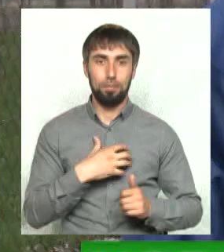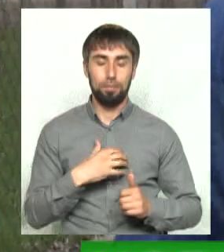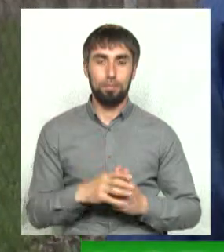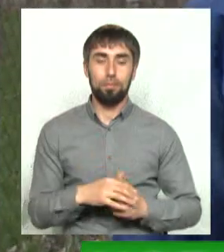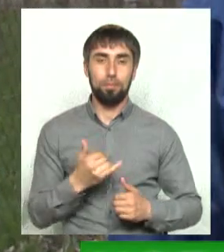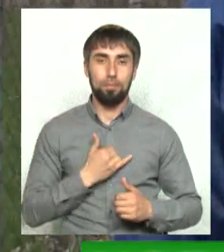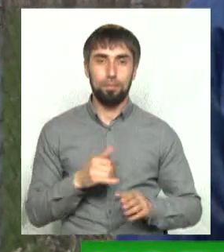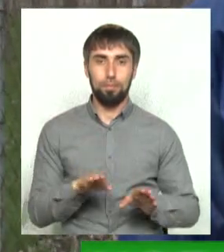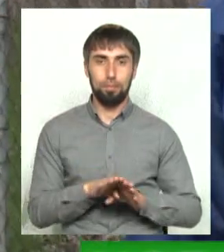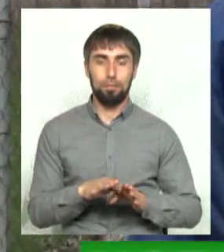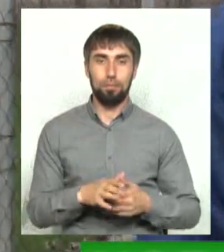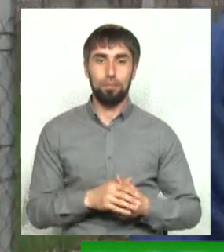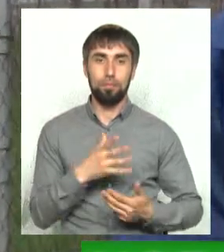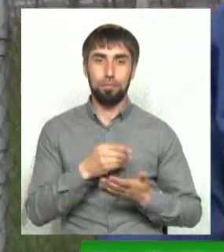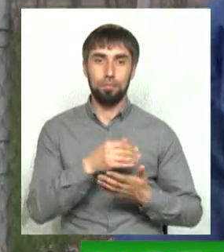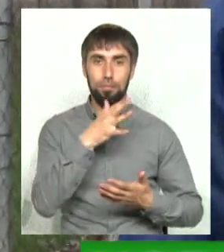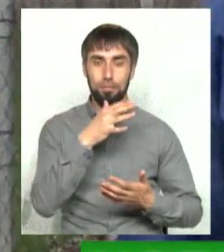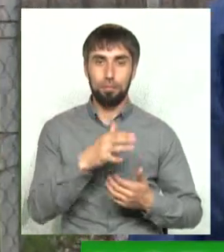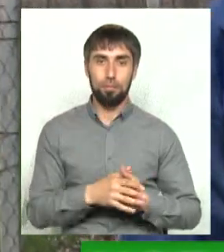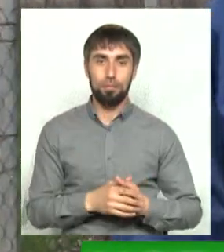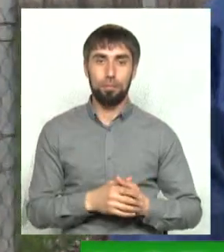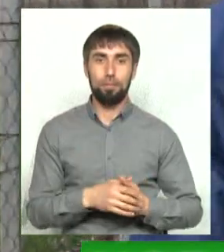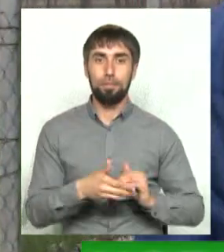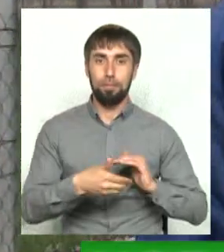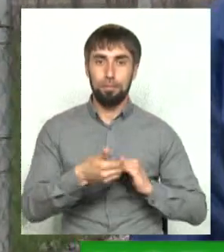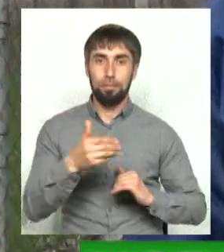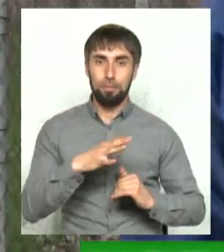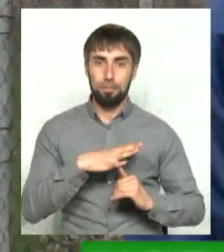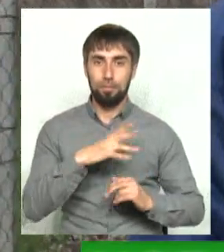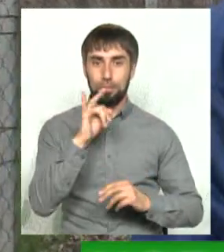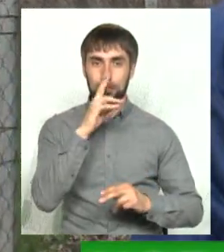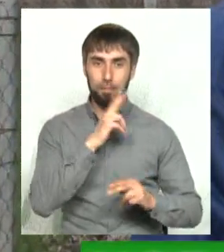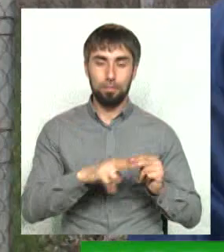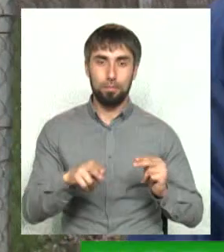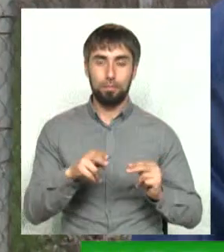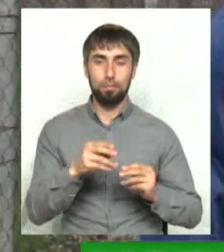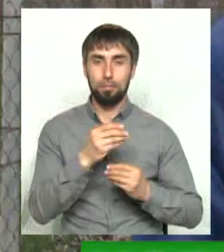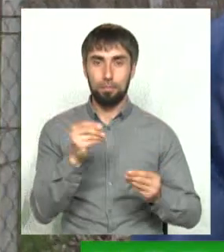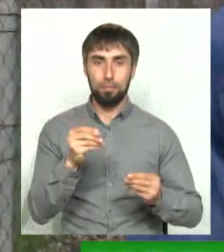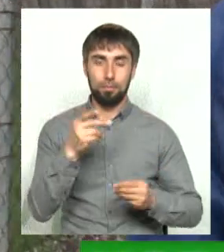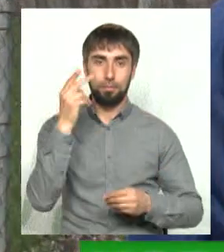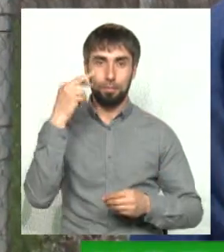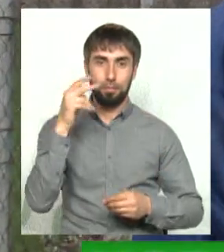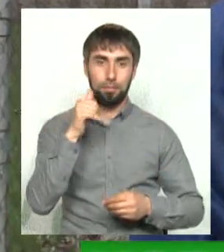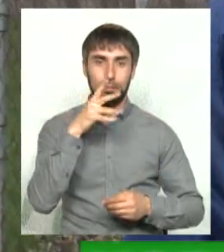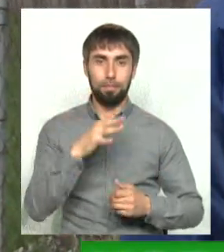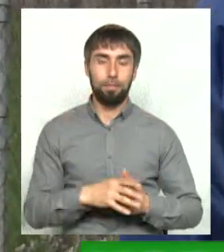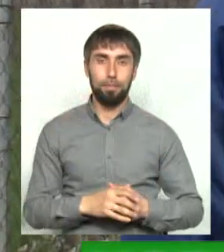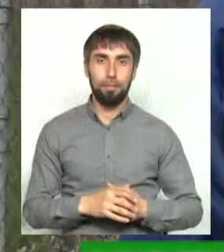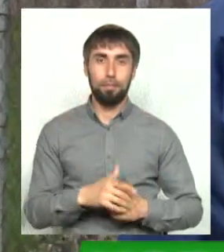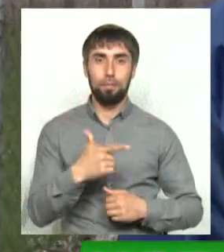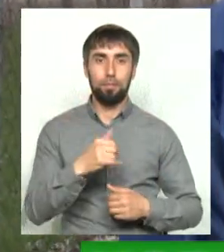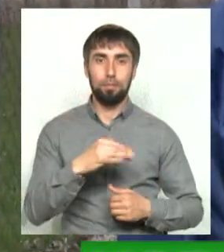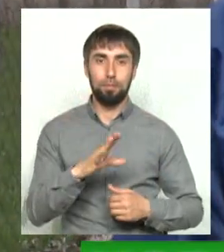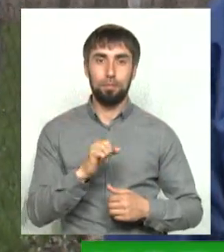тоже в свое время призвался и пропал без вести. Дядя, который